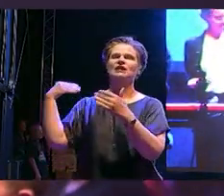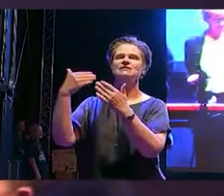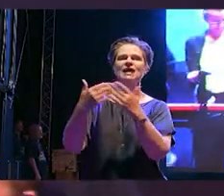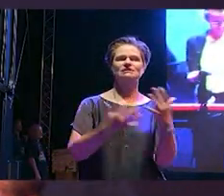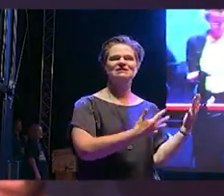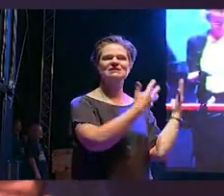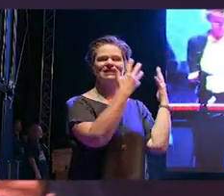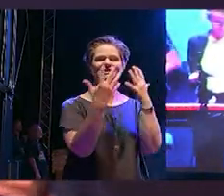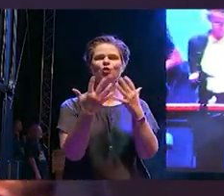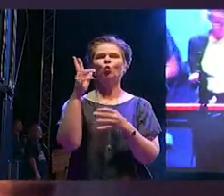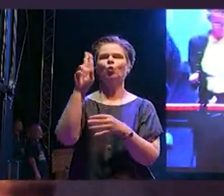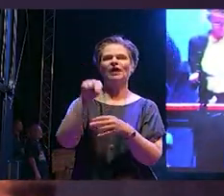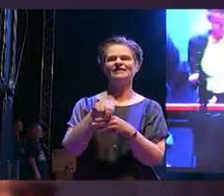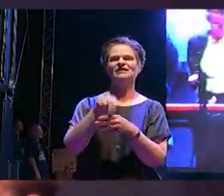die